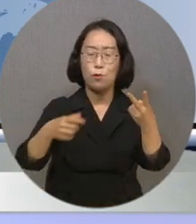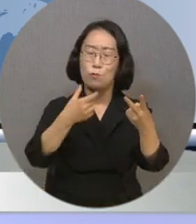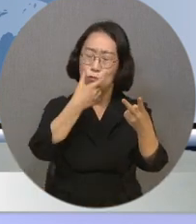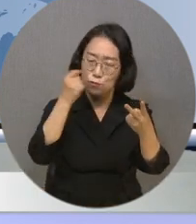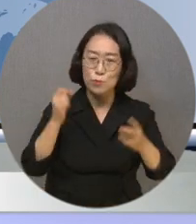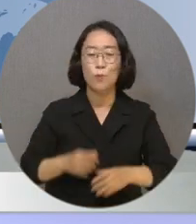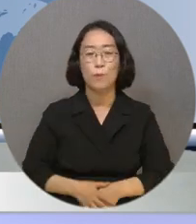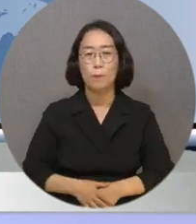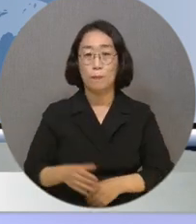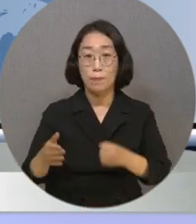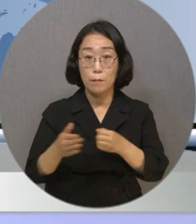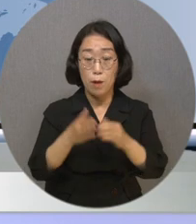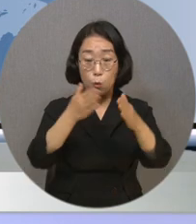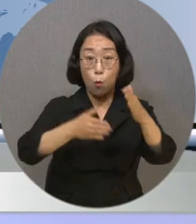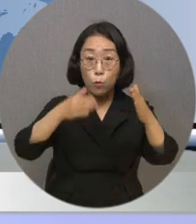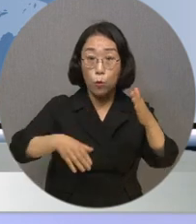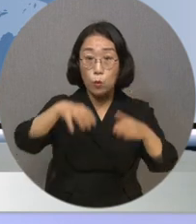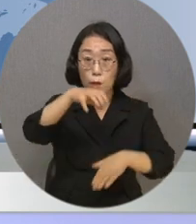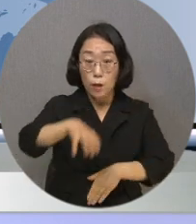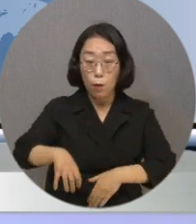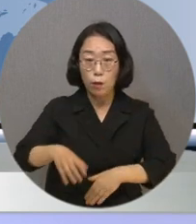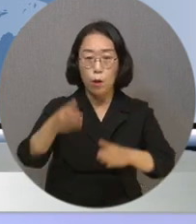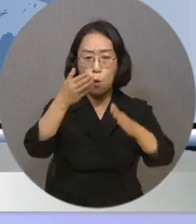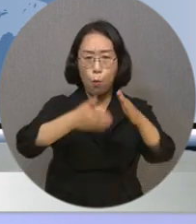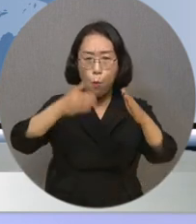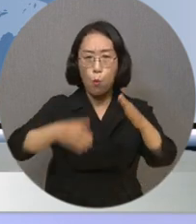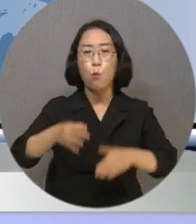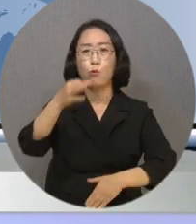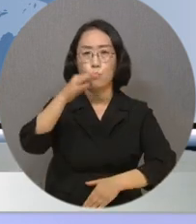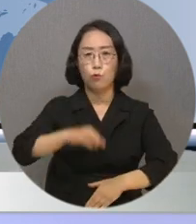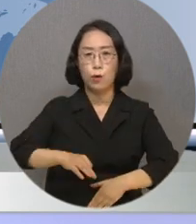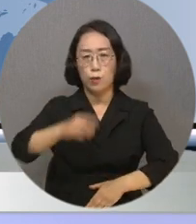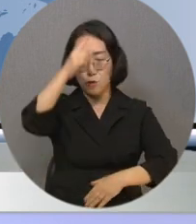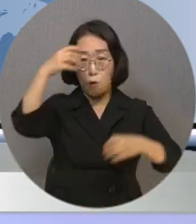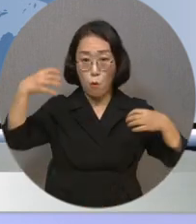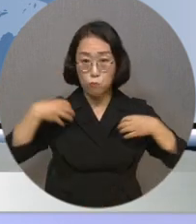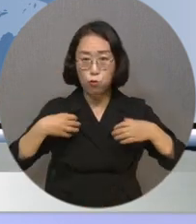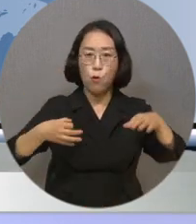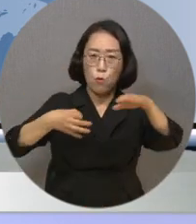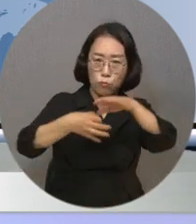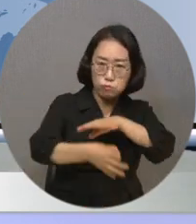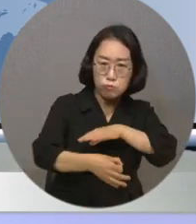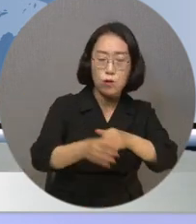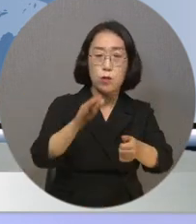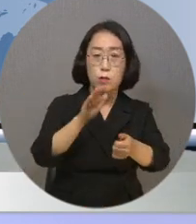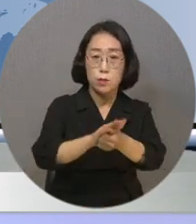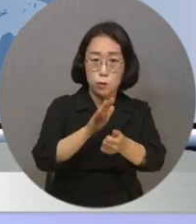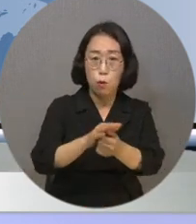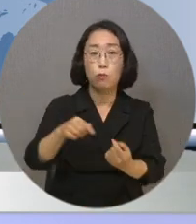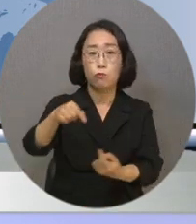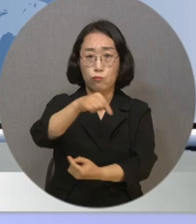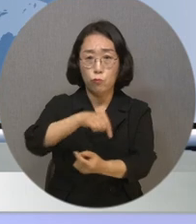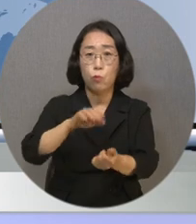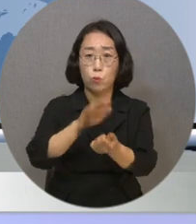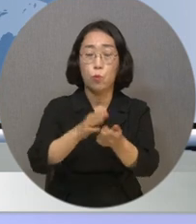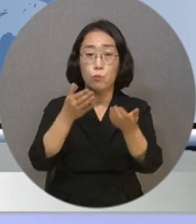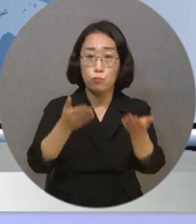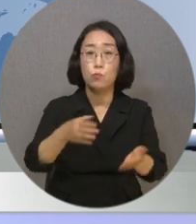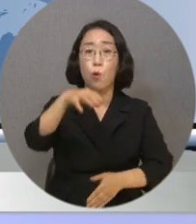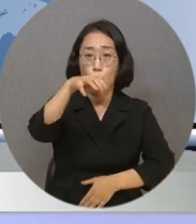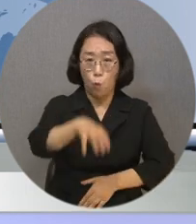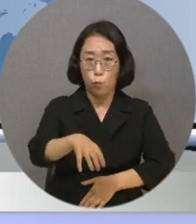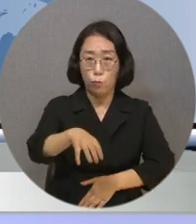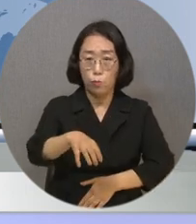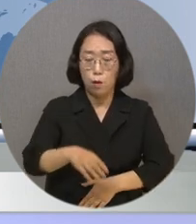공공기관이라 하면 공적인 이익을 목적으로 정부가 투자, 출자, 재정 지원 등을 하는 기관을 말하죠. 그렇기에